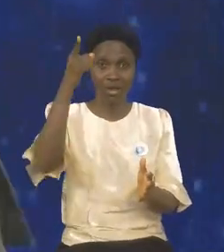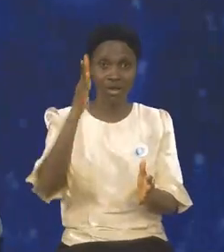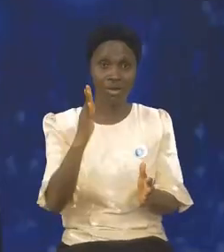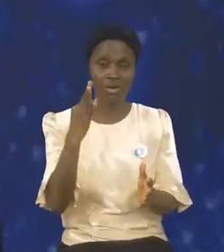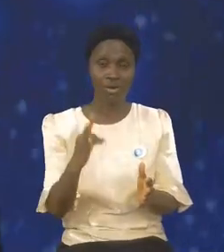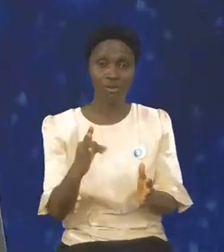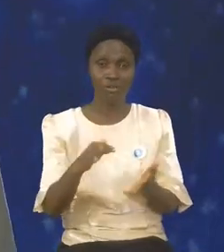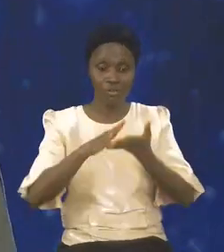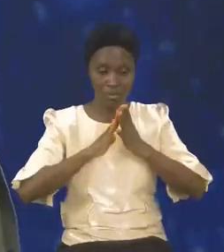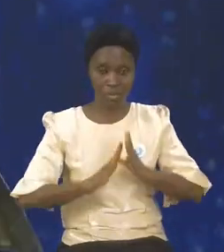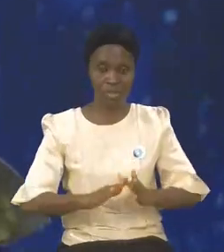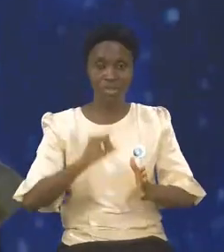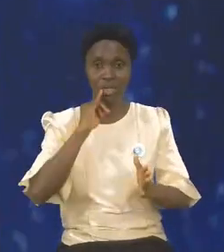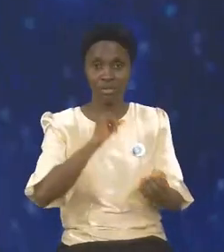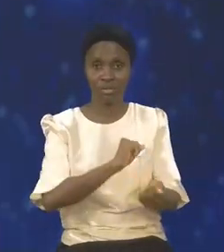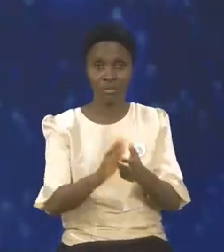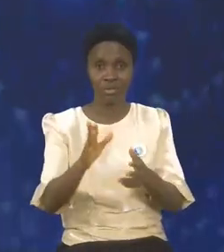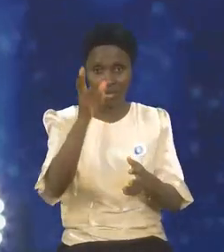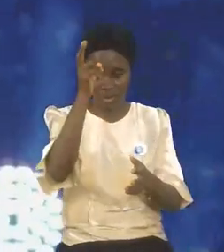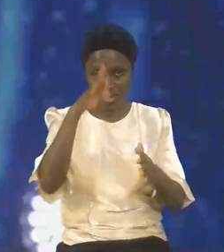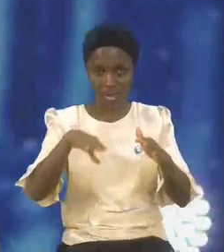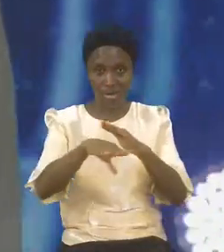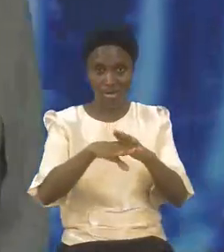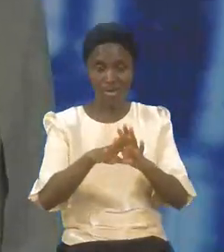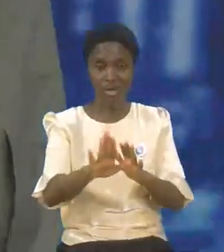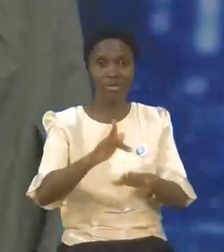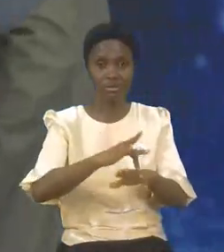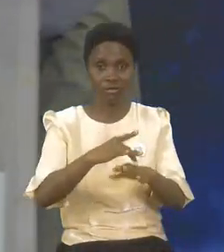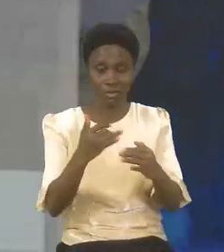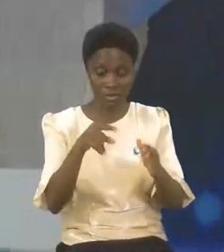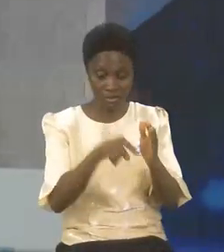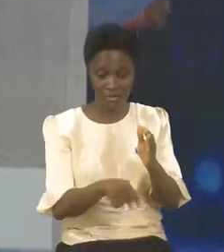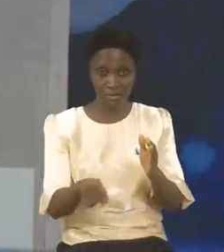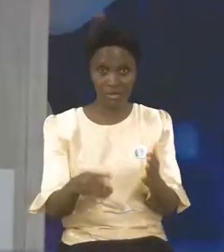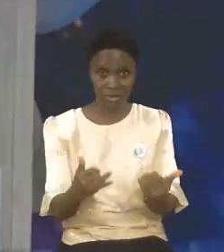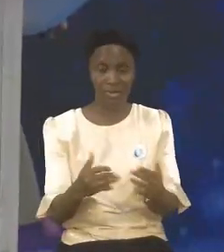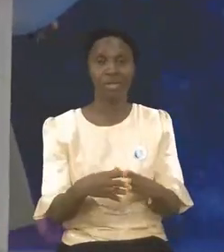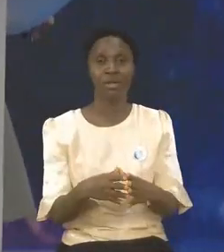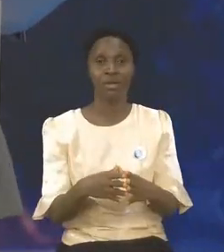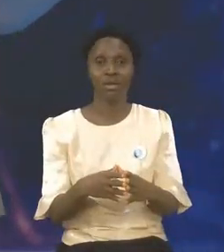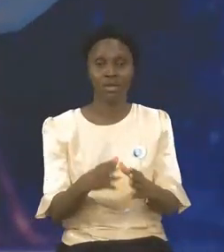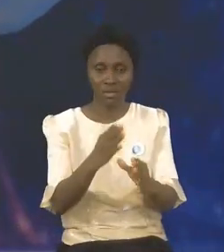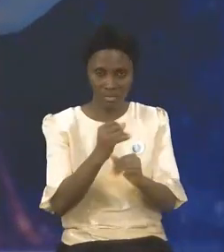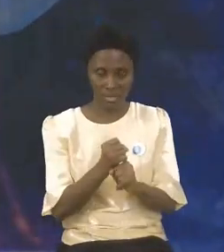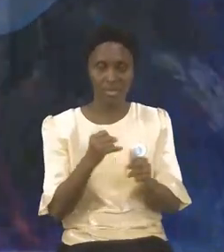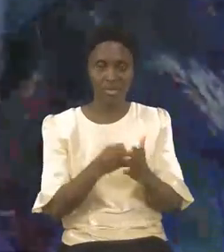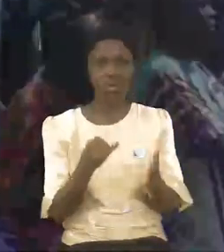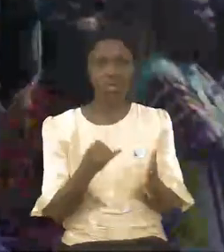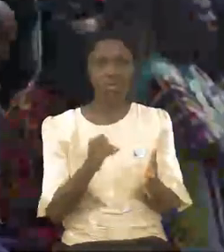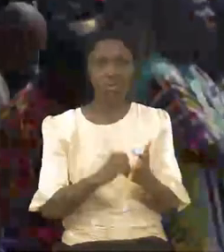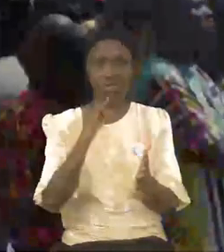diable, Satan et tout sa cohorte sous tes pieds maintenant? Réclame cela. C'est ta voix, c'est à